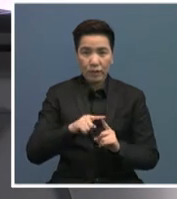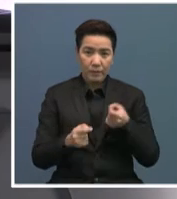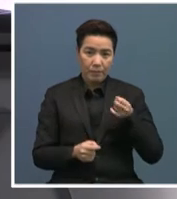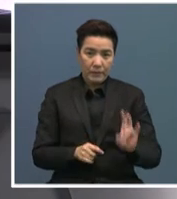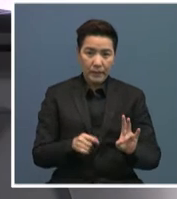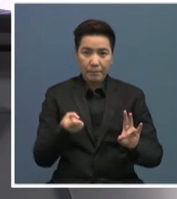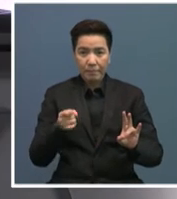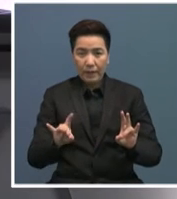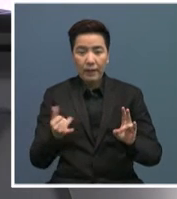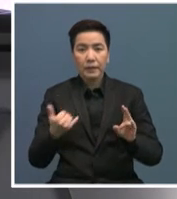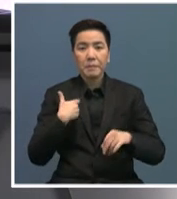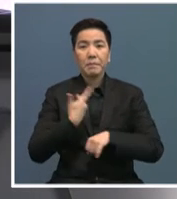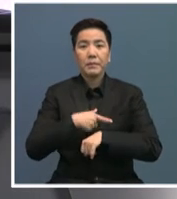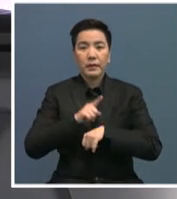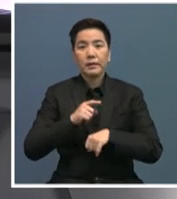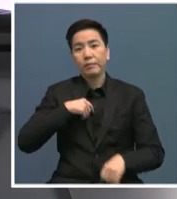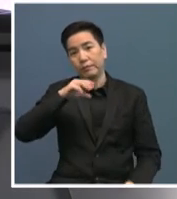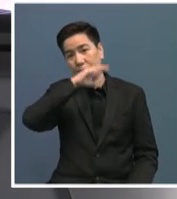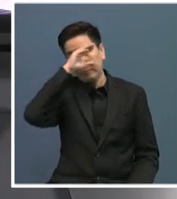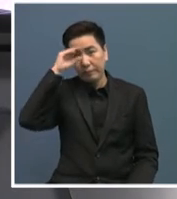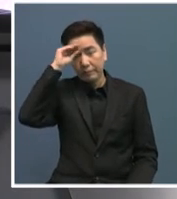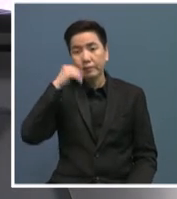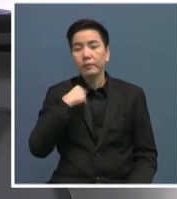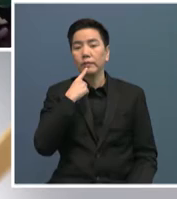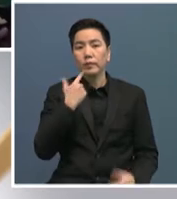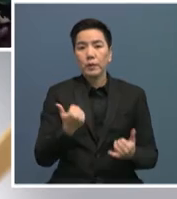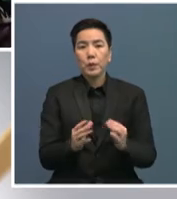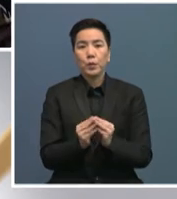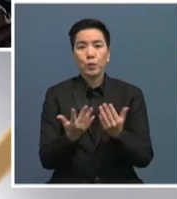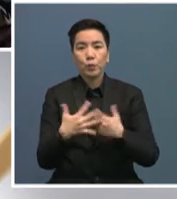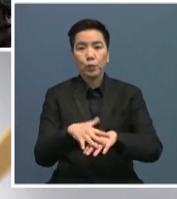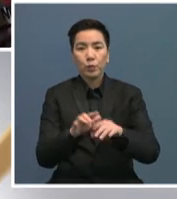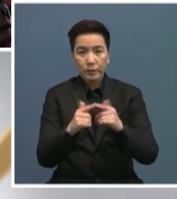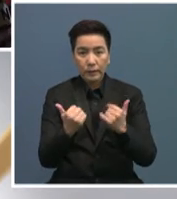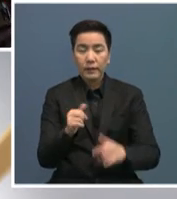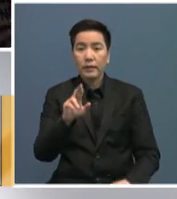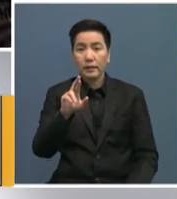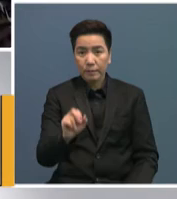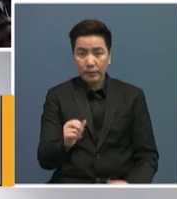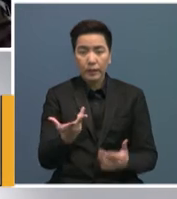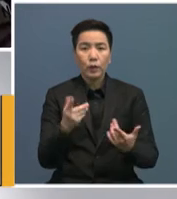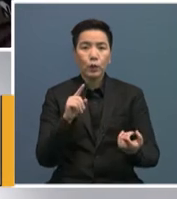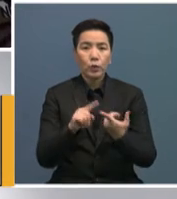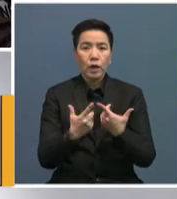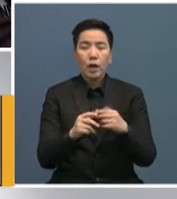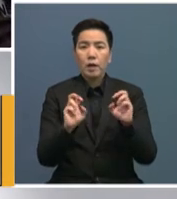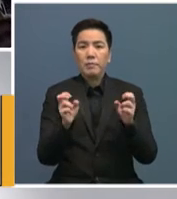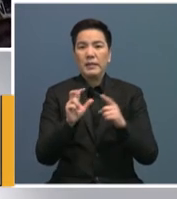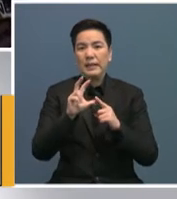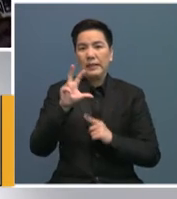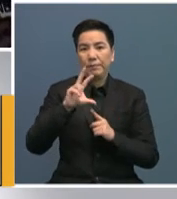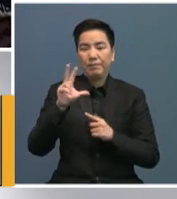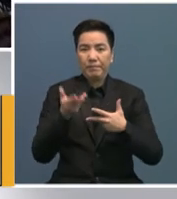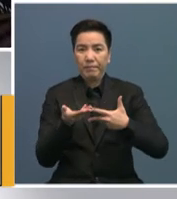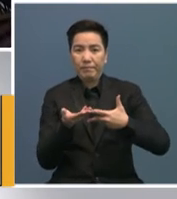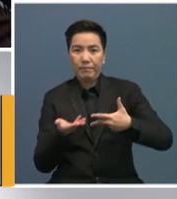ฮะซึ่งคุณชวนหลีกภัยประธานรัฐสภาก็ย้ำนะครับว่าการประชุมร่วมกันของรัฐสภาโดยเฉพาะวาระที่ 3การแก้